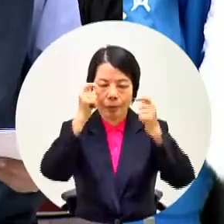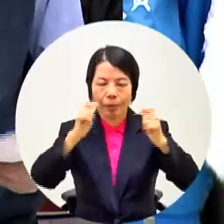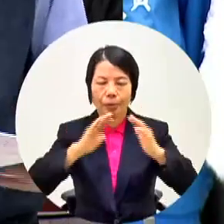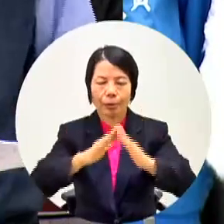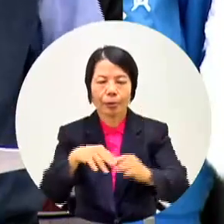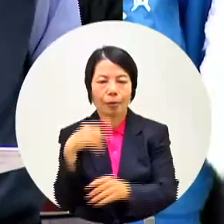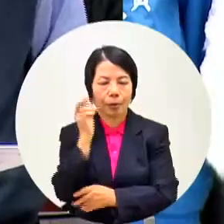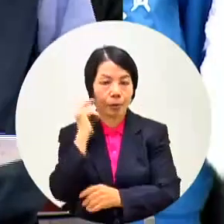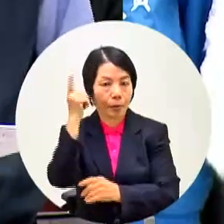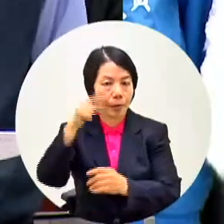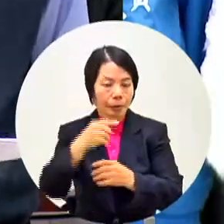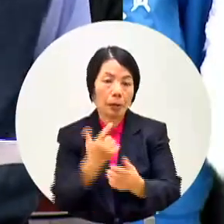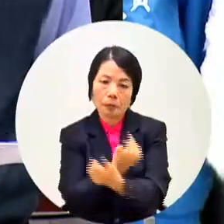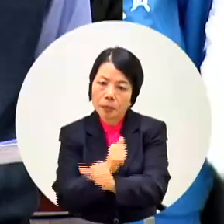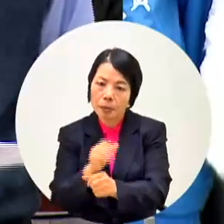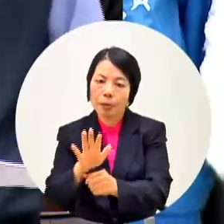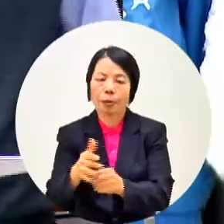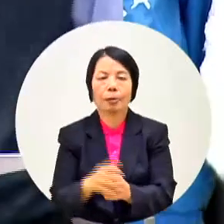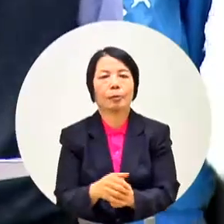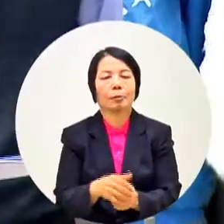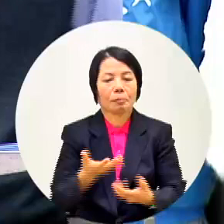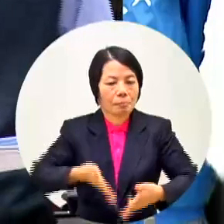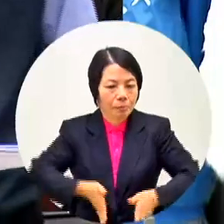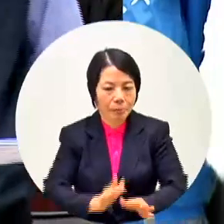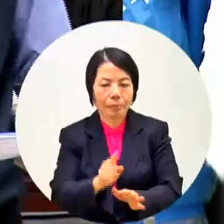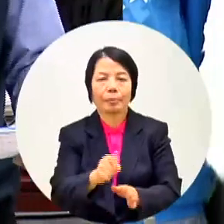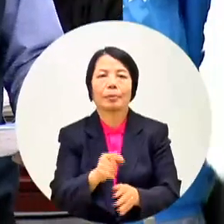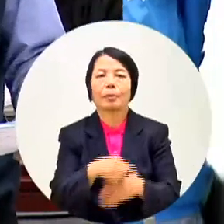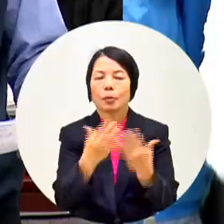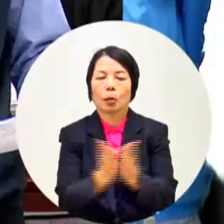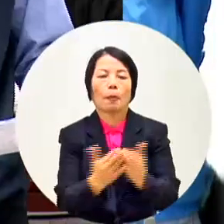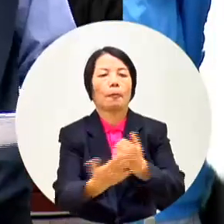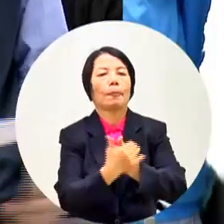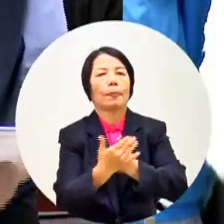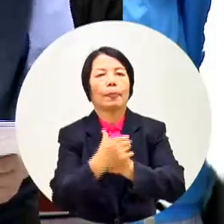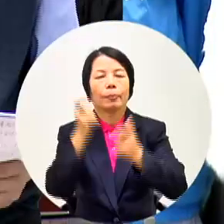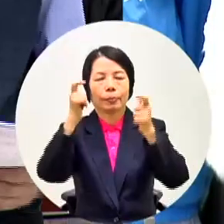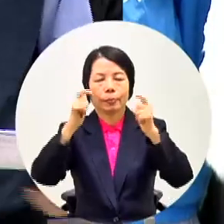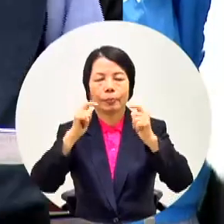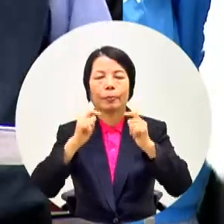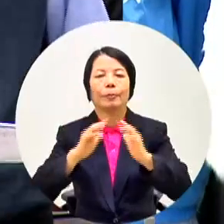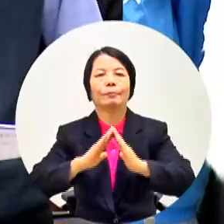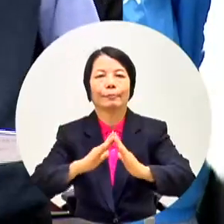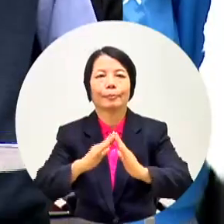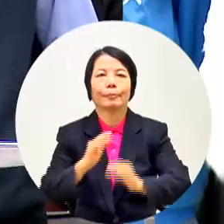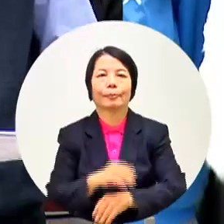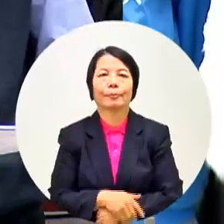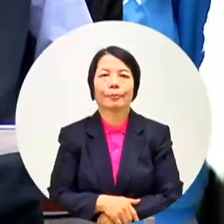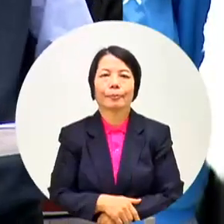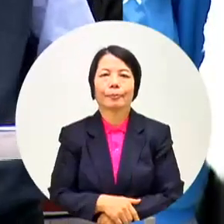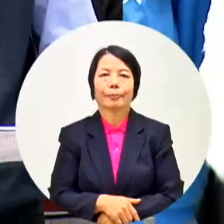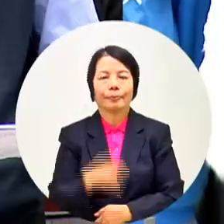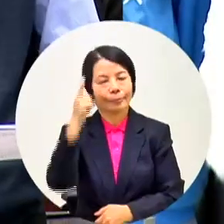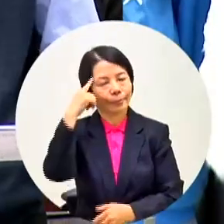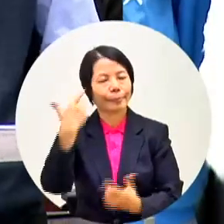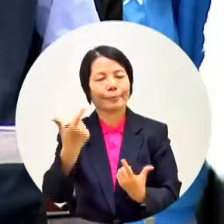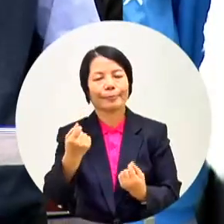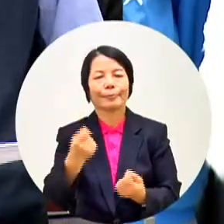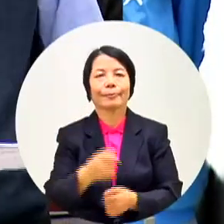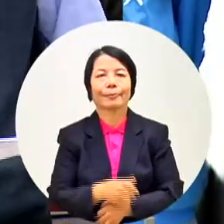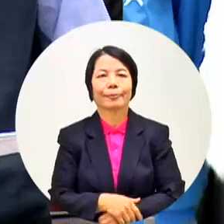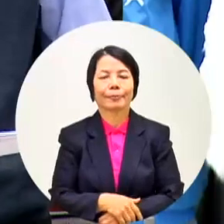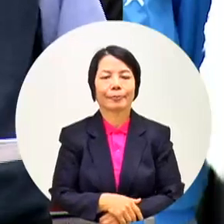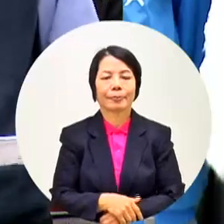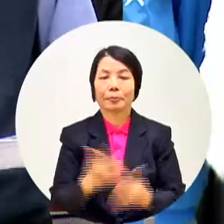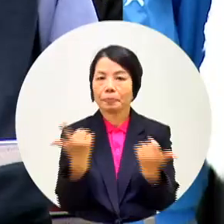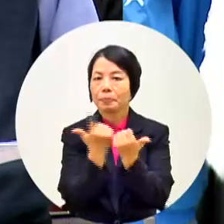的这些人，能够多多帮助自己的家乡这一点跟陈丽娜议员想法是一样。北漂子弟回来，现